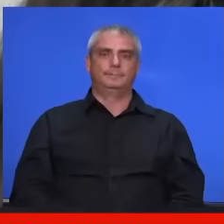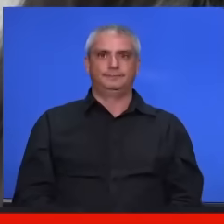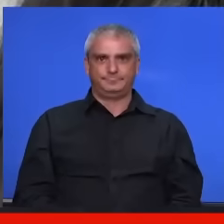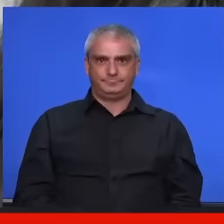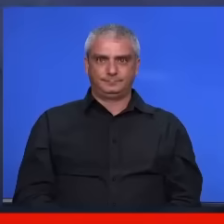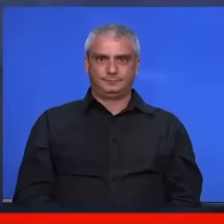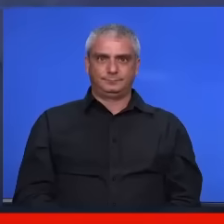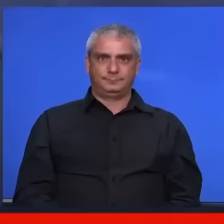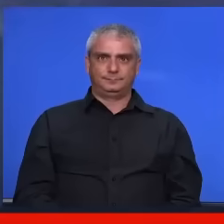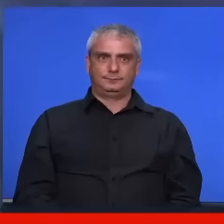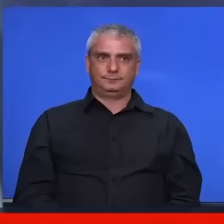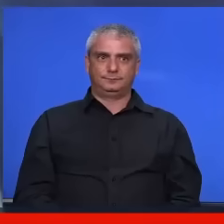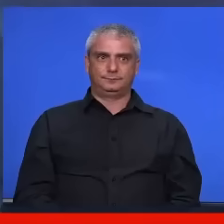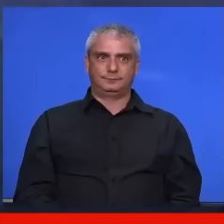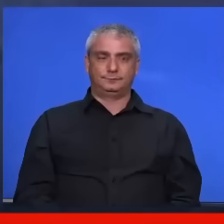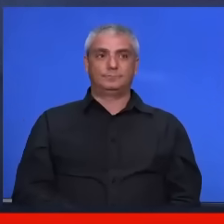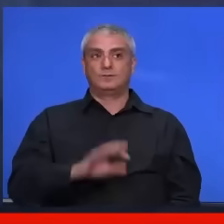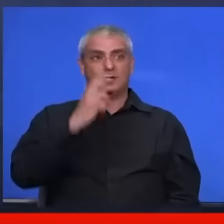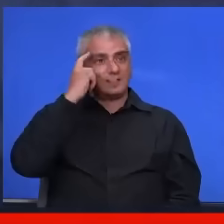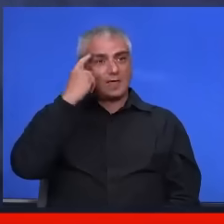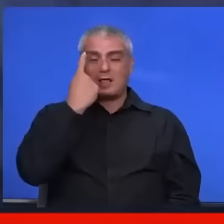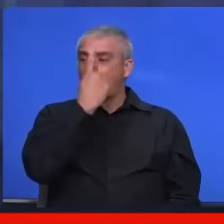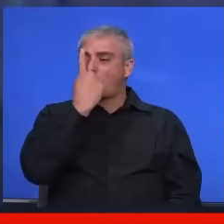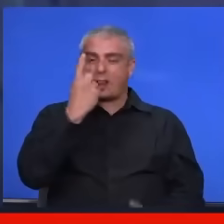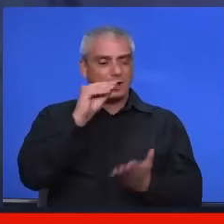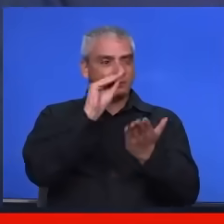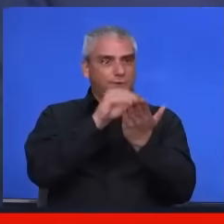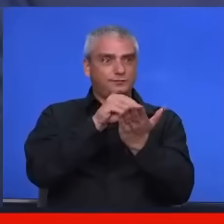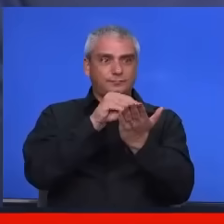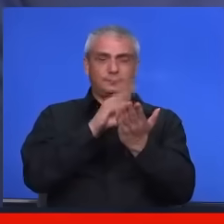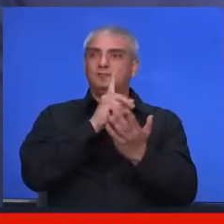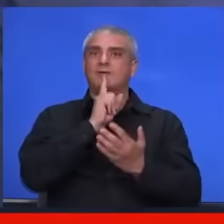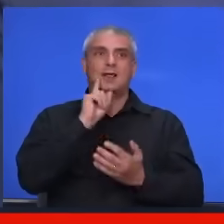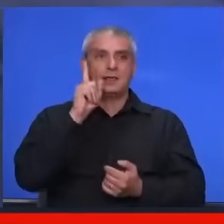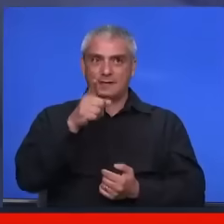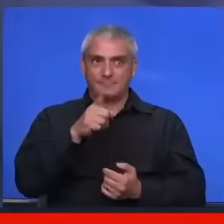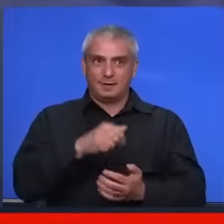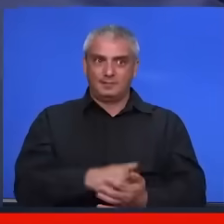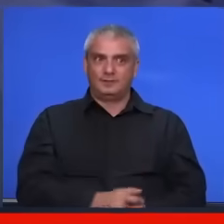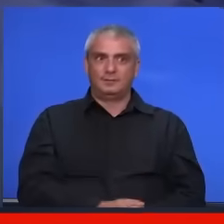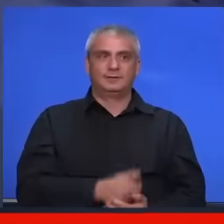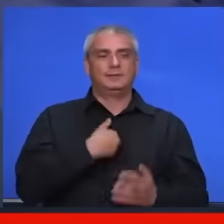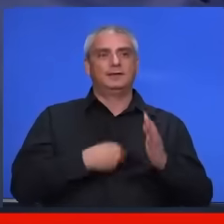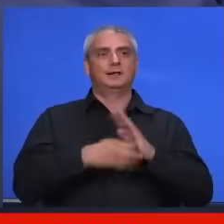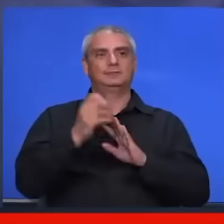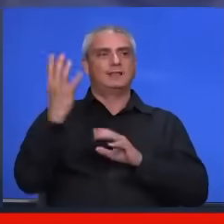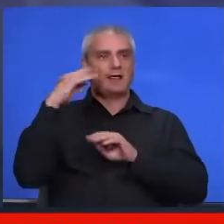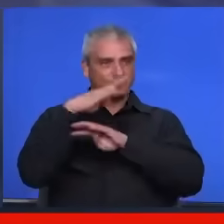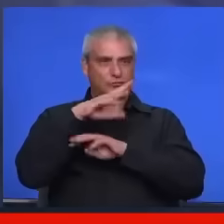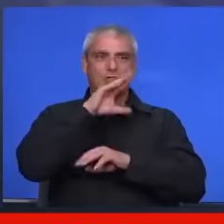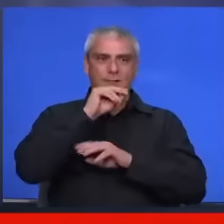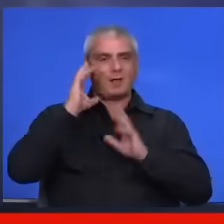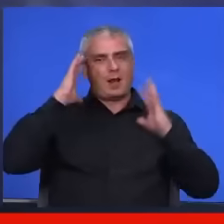שם. הוא ממש דאג לכל אחד, לרשום גם לאמא. יצאתי למשגרים, לדבר,